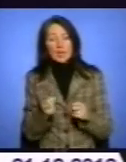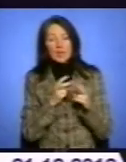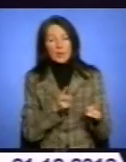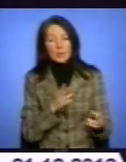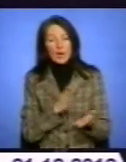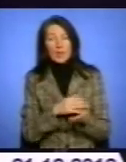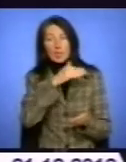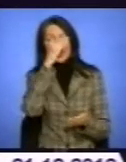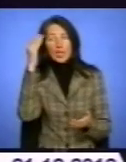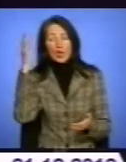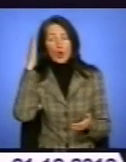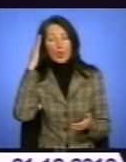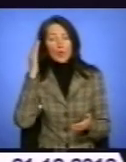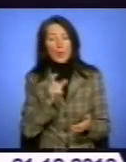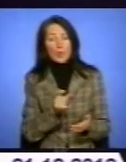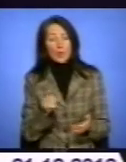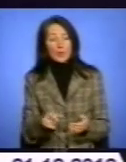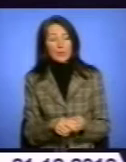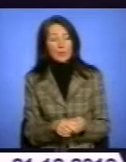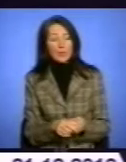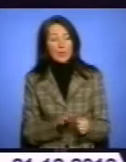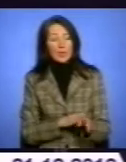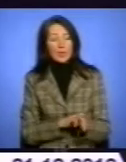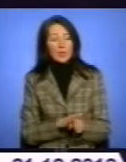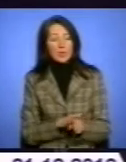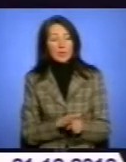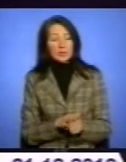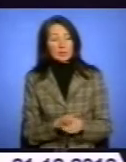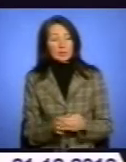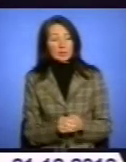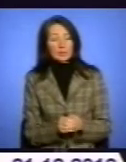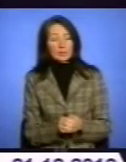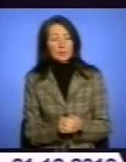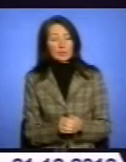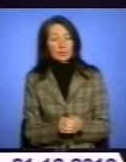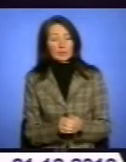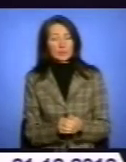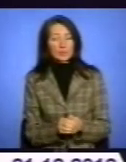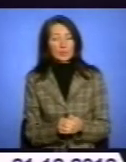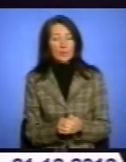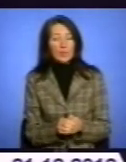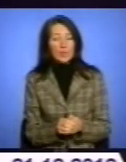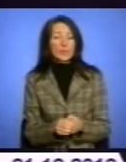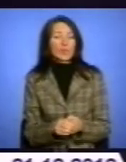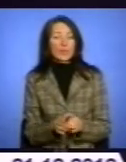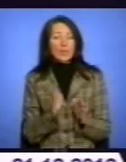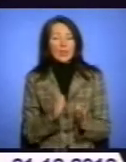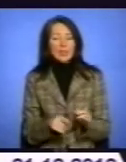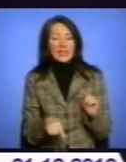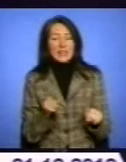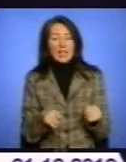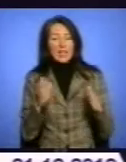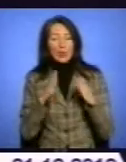органів внутрішніх справ України. Здійснення щоденної, нелегкої місії, покладена на працівників